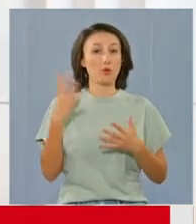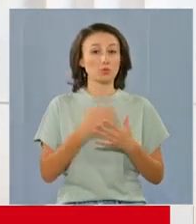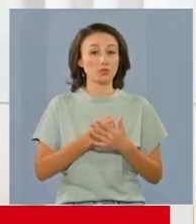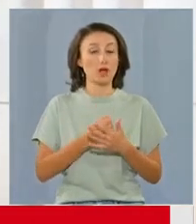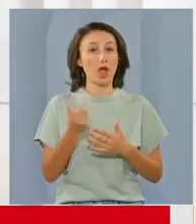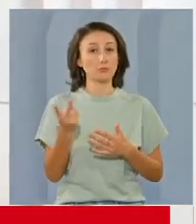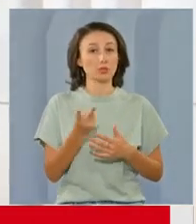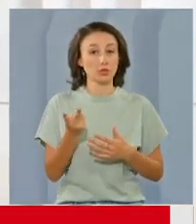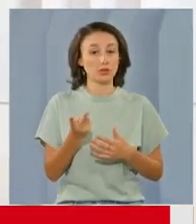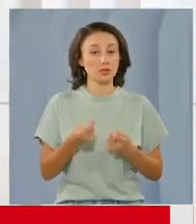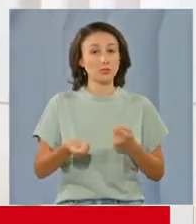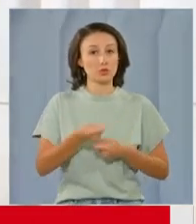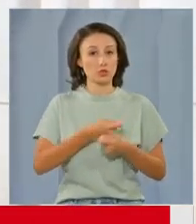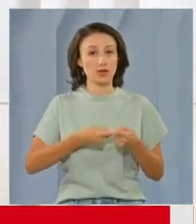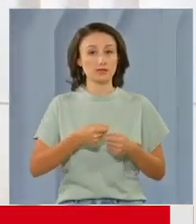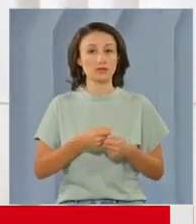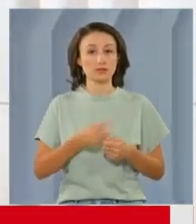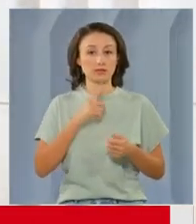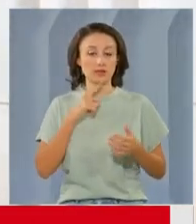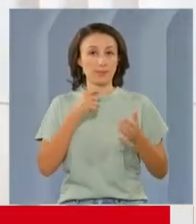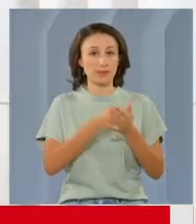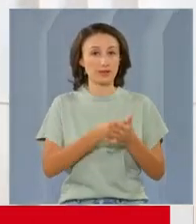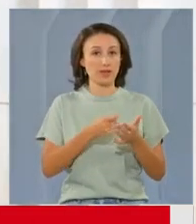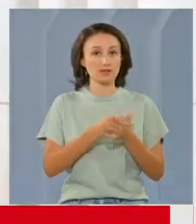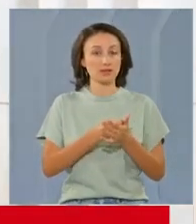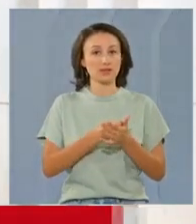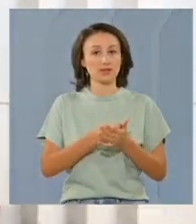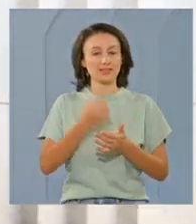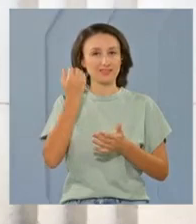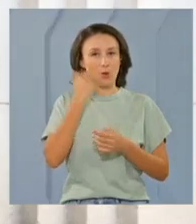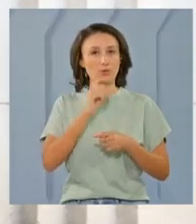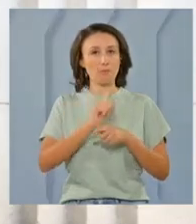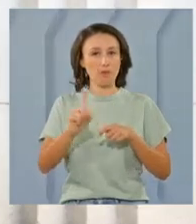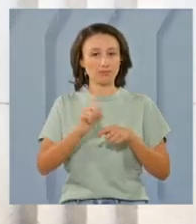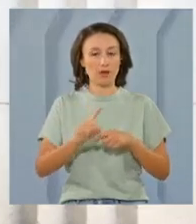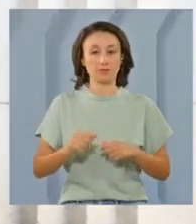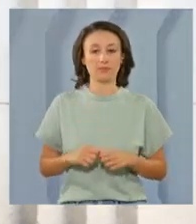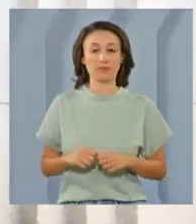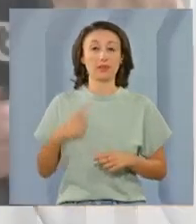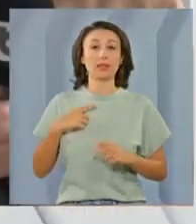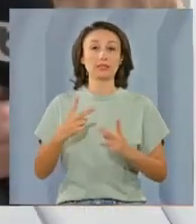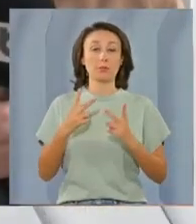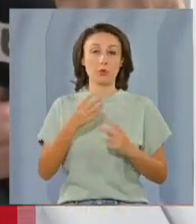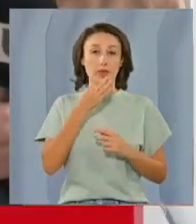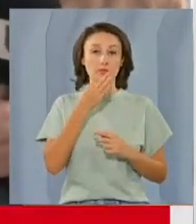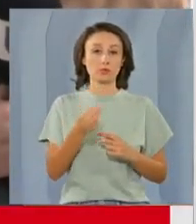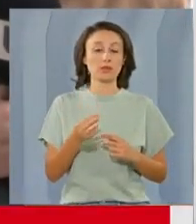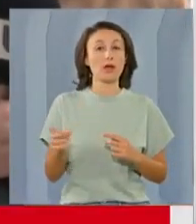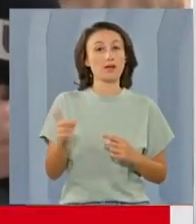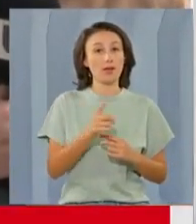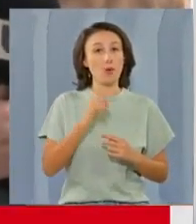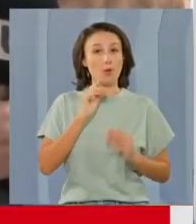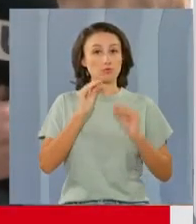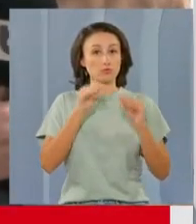Ionuț Doldurea și asociatul acestuia să le plătească daunele materiale. Totodată e important de precizat că ei